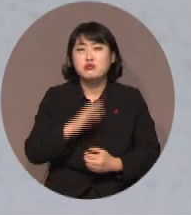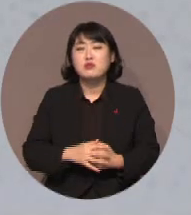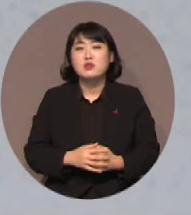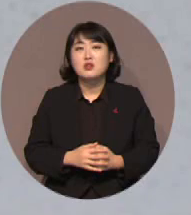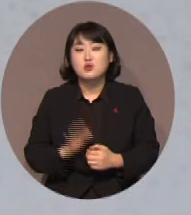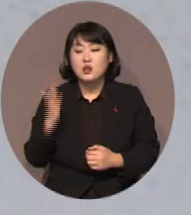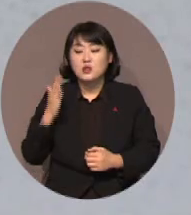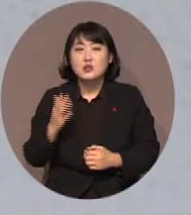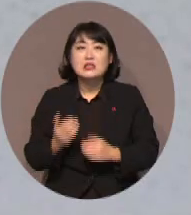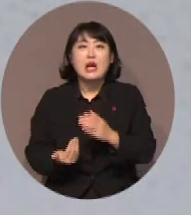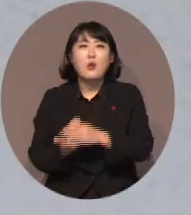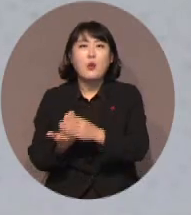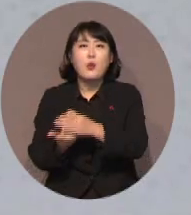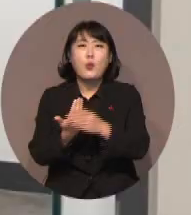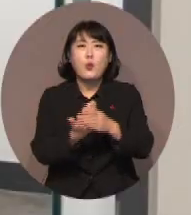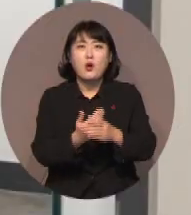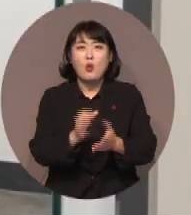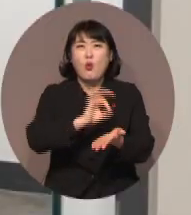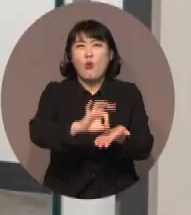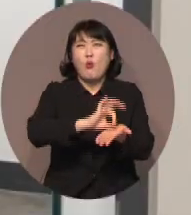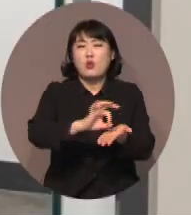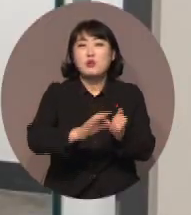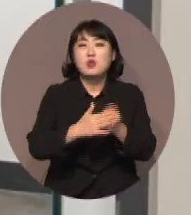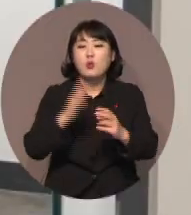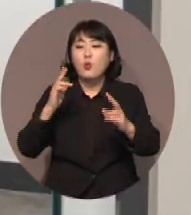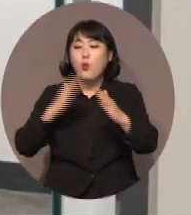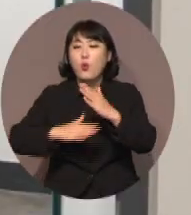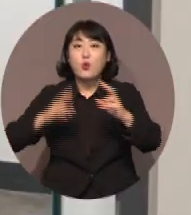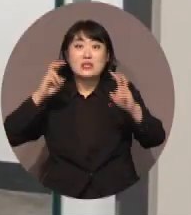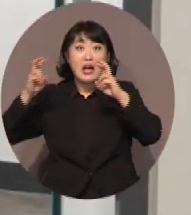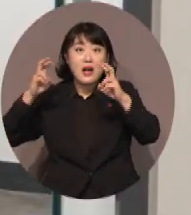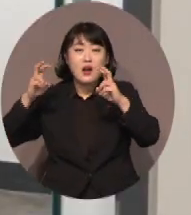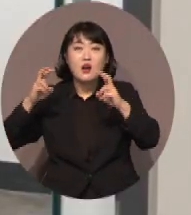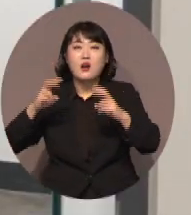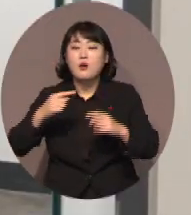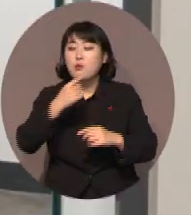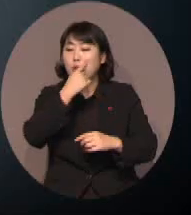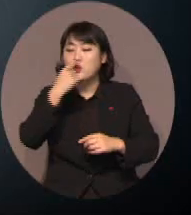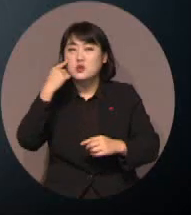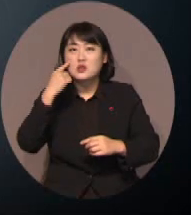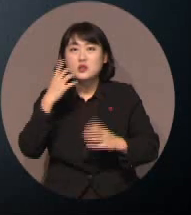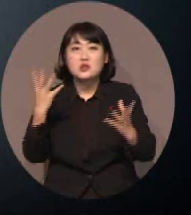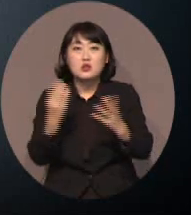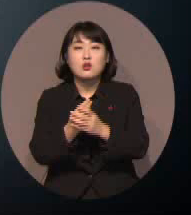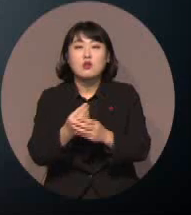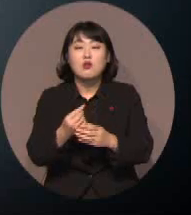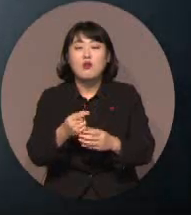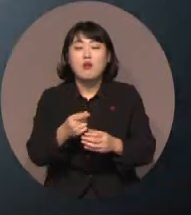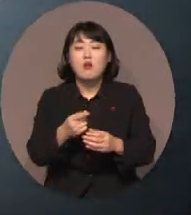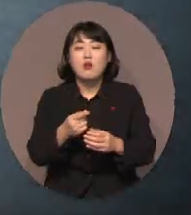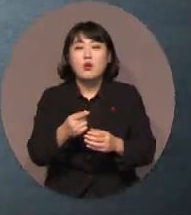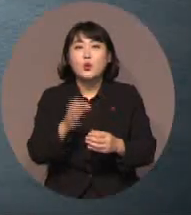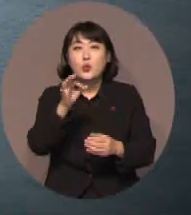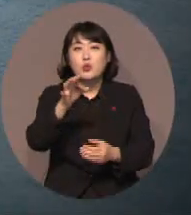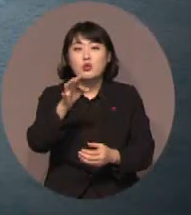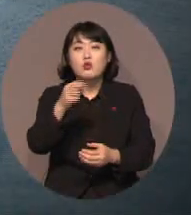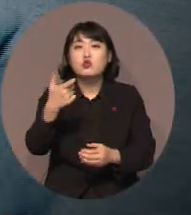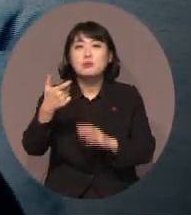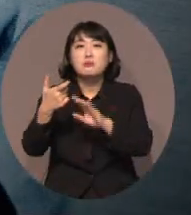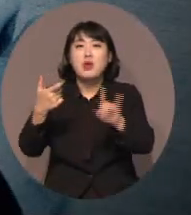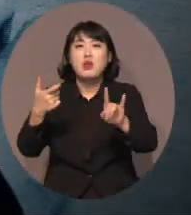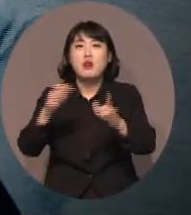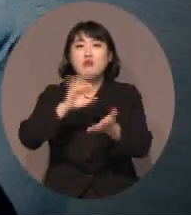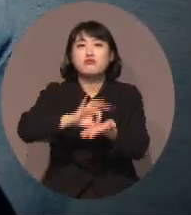전세 사고로 인한 지출 급증으로 공사에 보증 총액도 법적으로 제한한 60배의 육박하고 있습니다